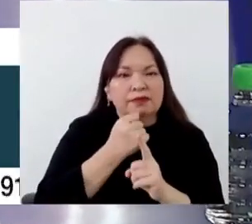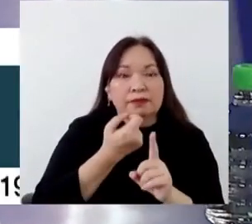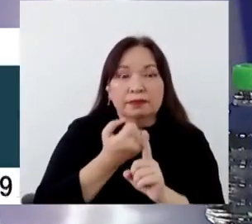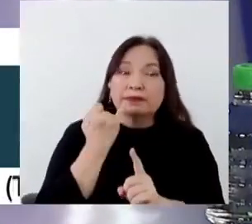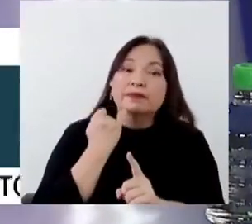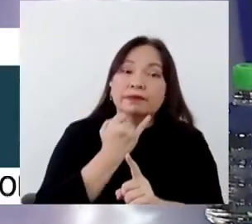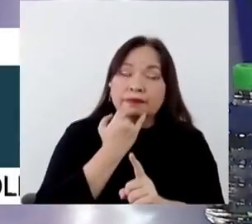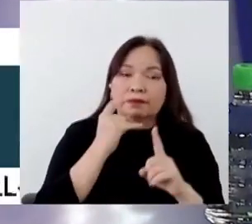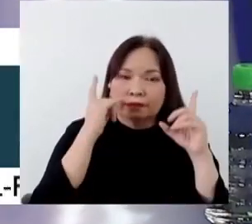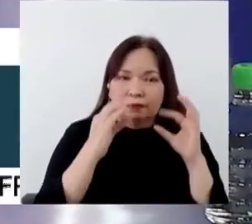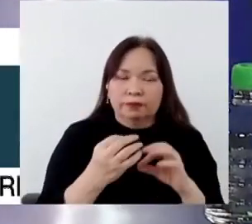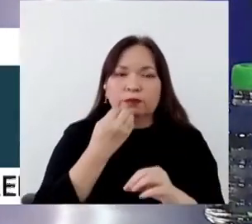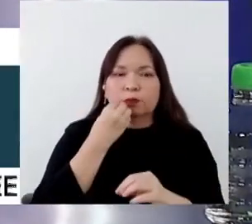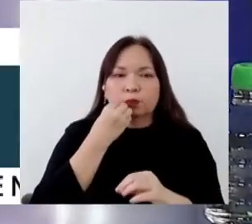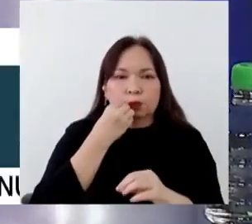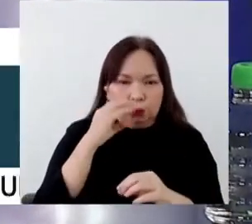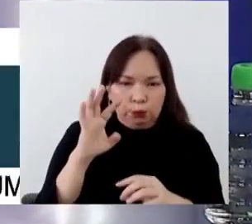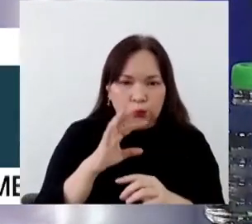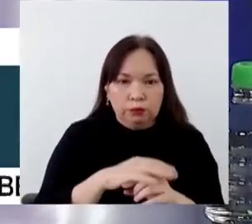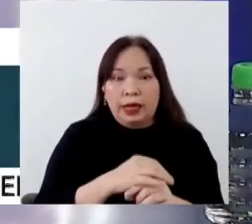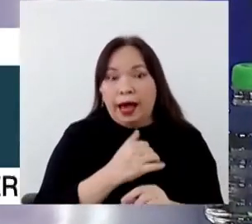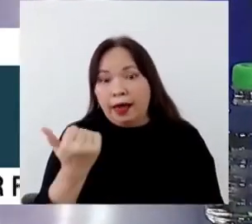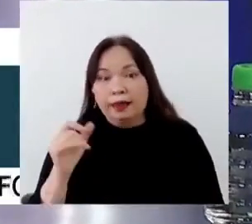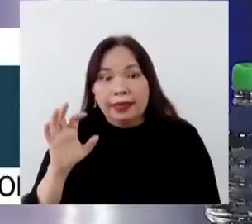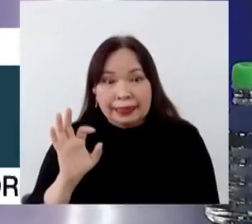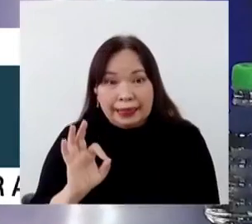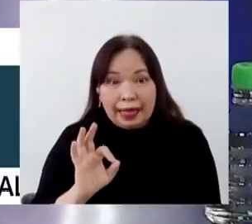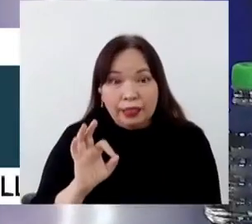yung 92 po, sa Gaza po yon. Sa Gaza.